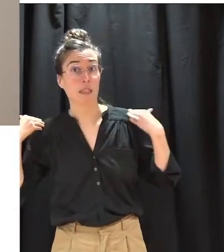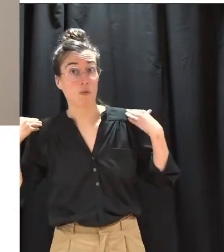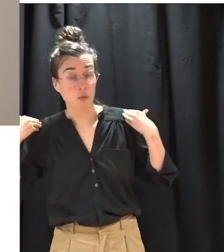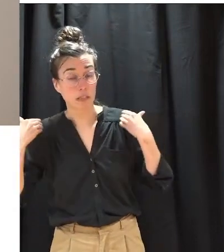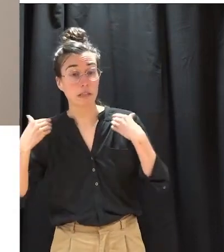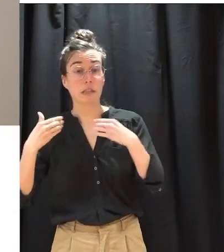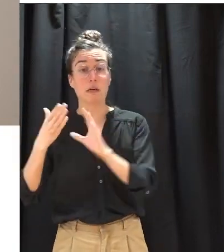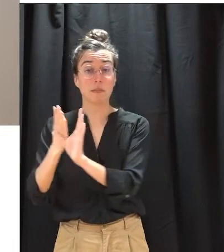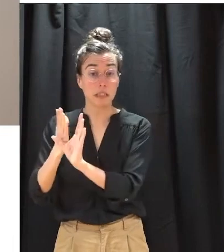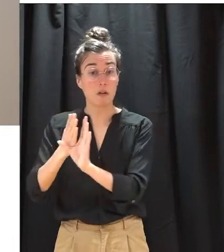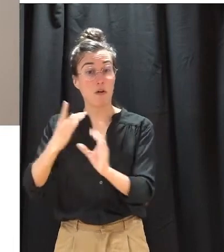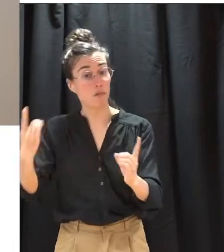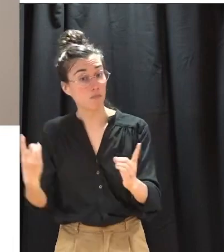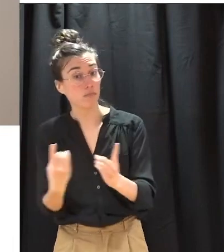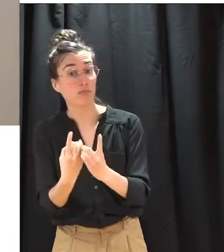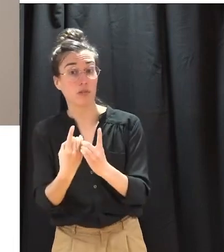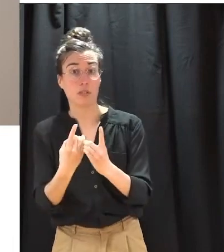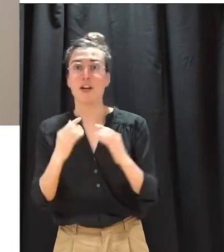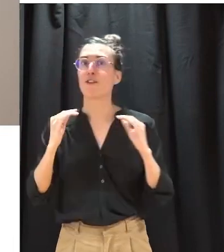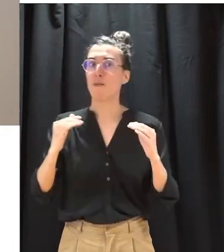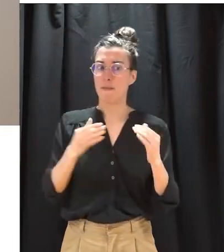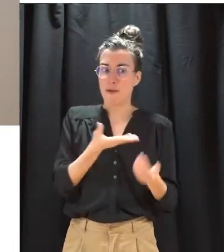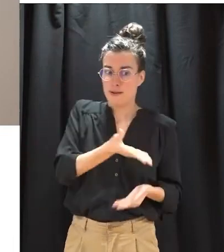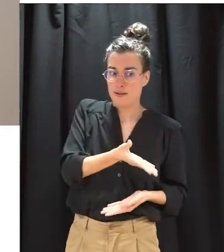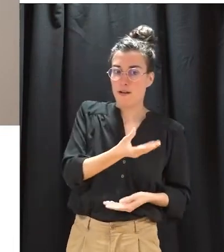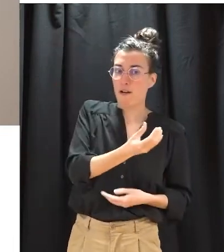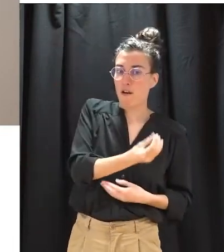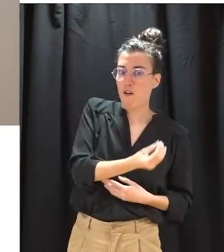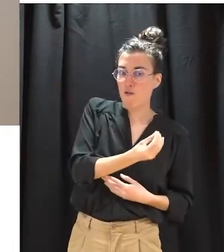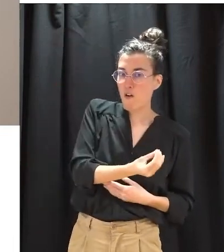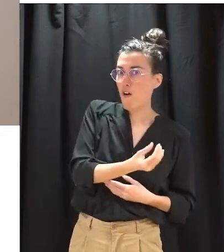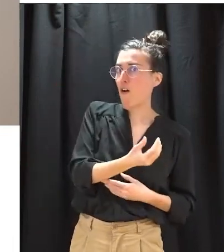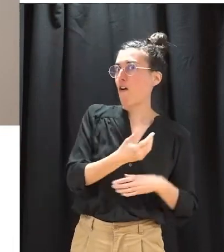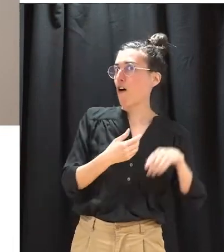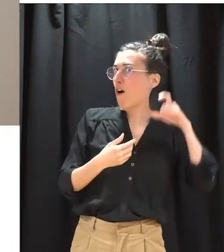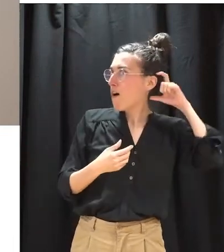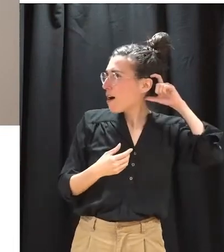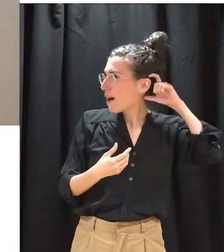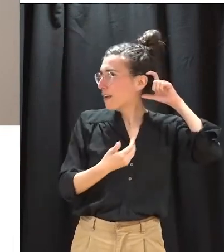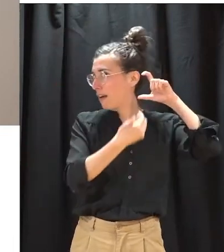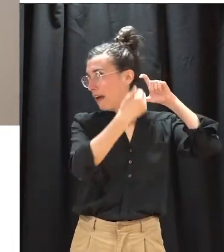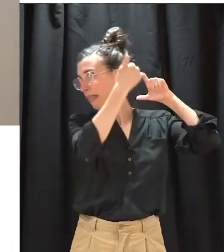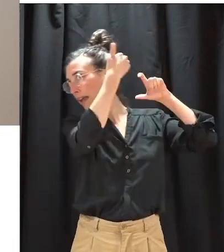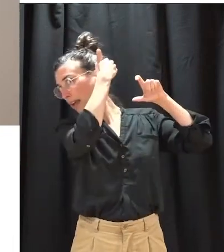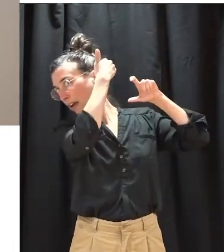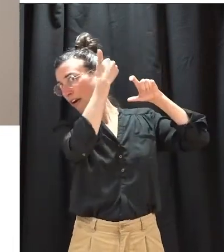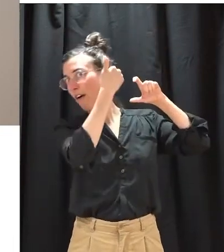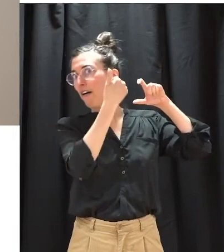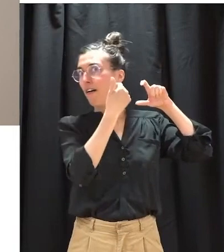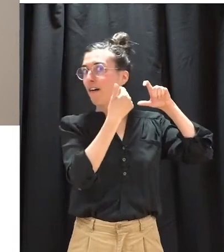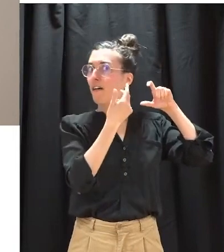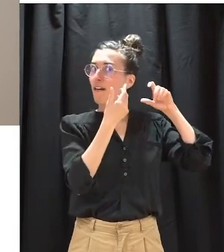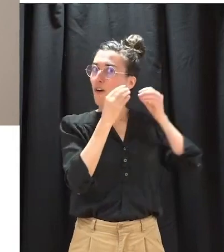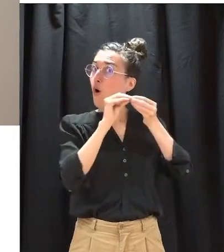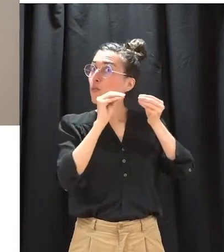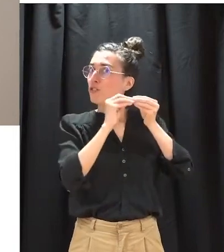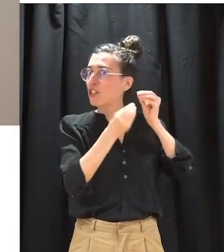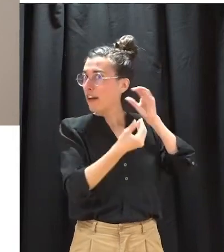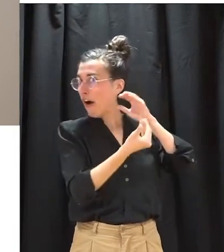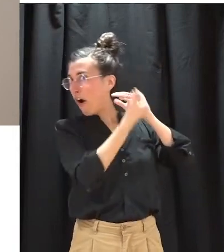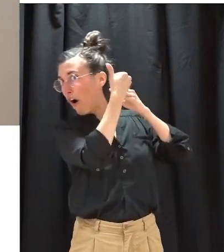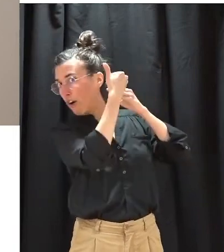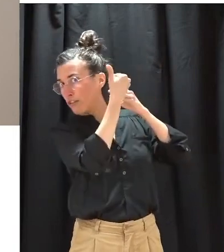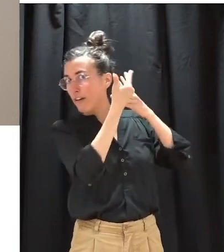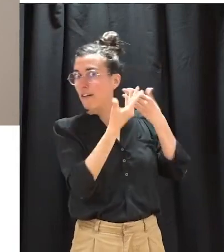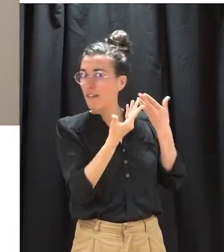pas rien quand même, on va introduire à l'intérieur de cette oreille de cette oreille un objet, un corps étranger, et ça peut être vécu un petit peu